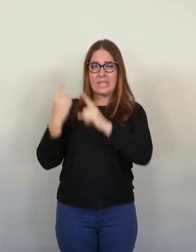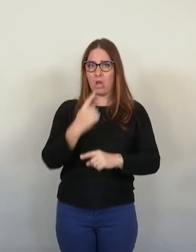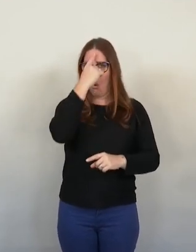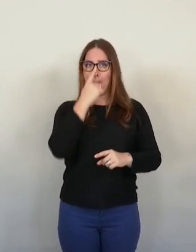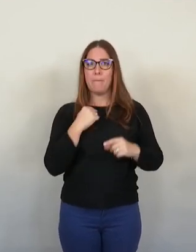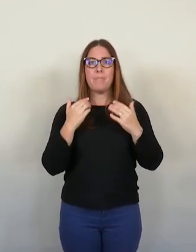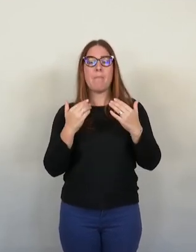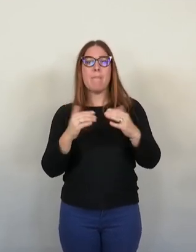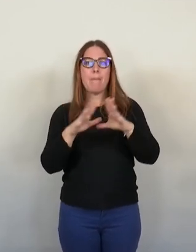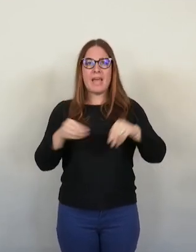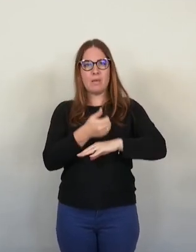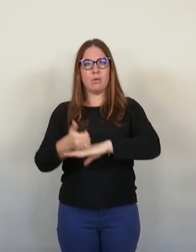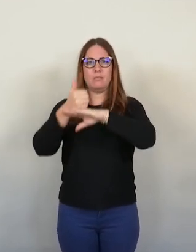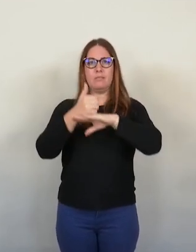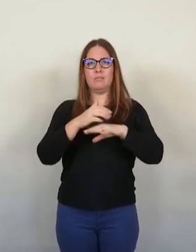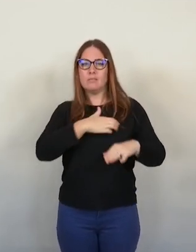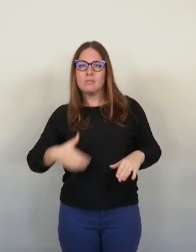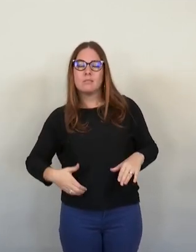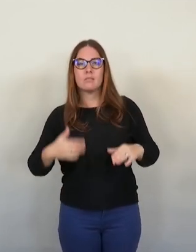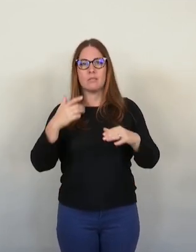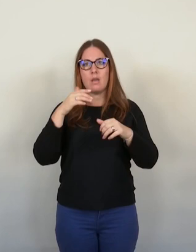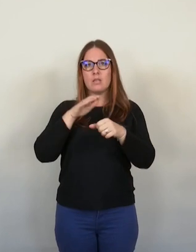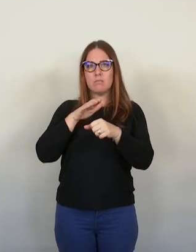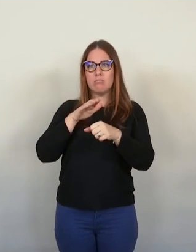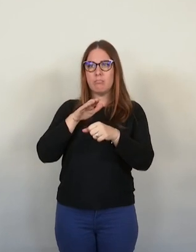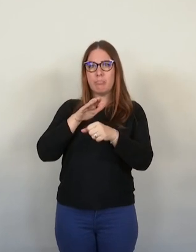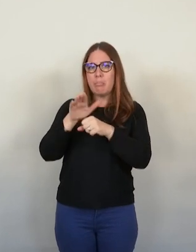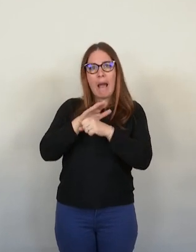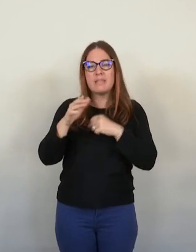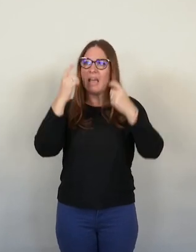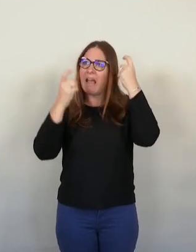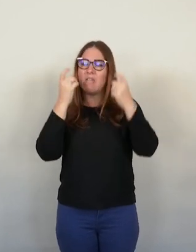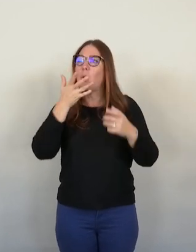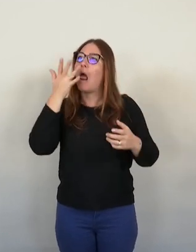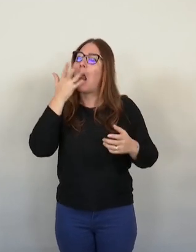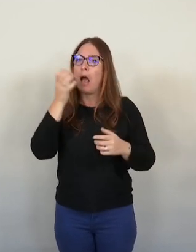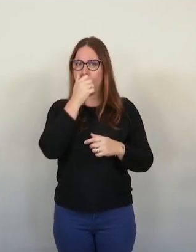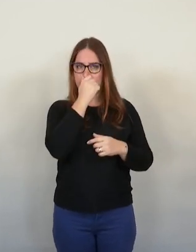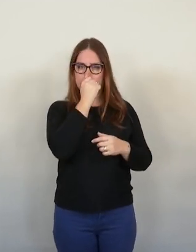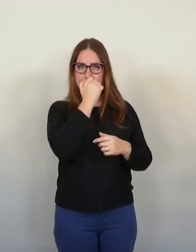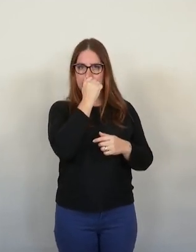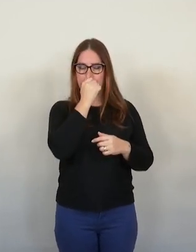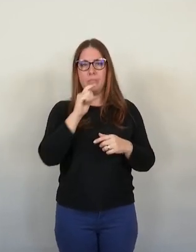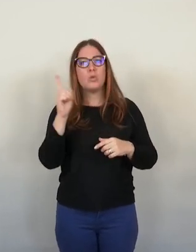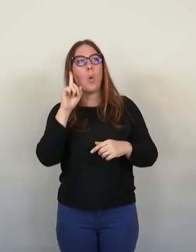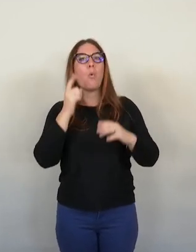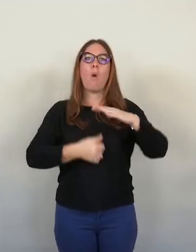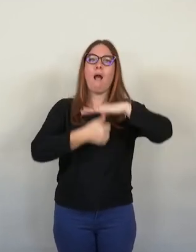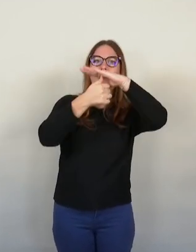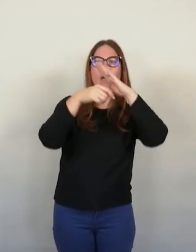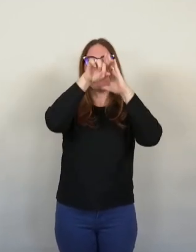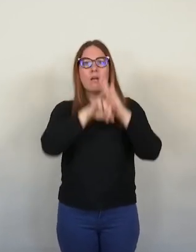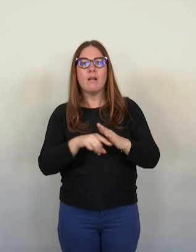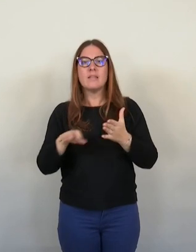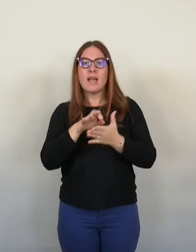de mérite un peu plus que de simples réflexions car nous ne vous jugerons pas à l'ône de vos discours cadres et de vos ébauches de